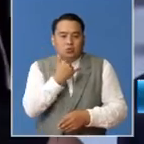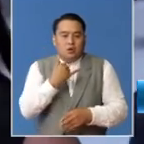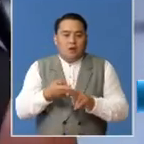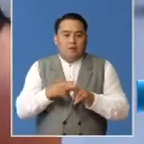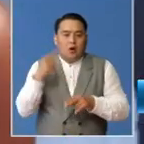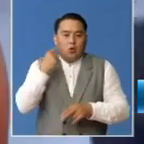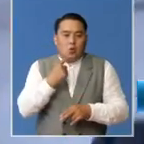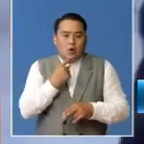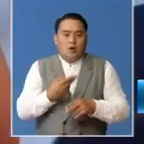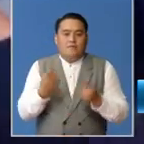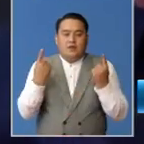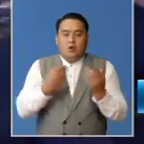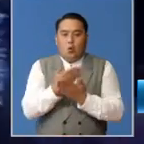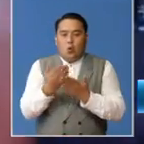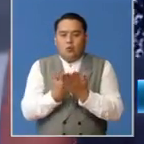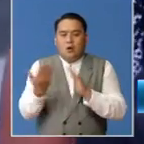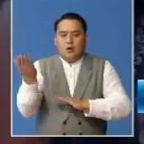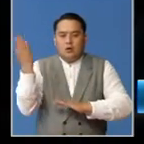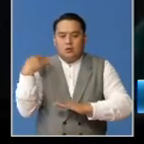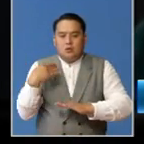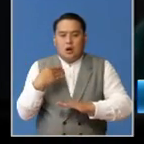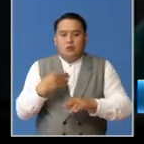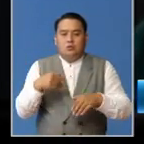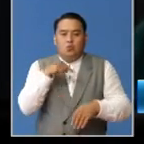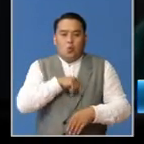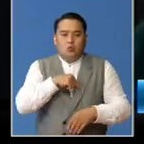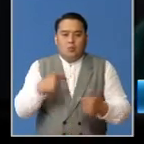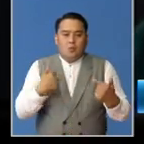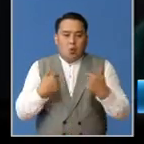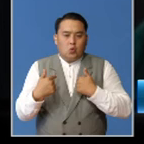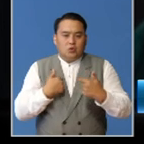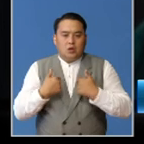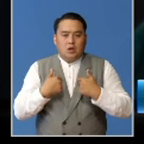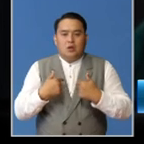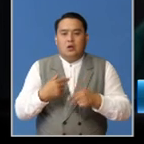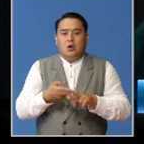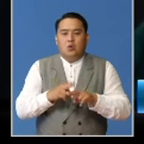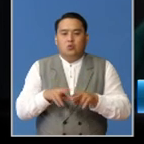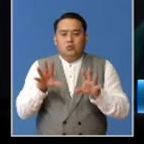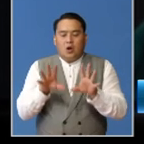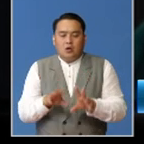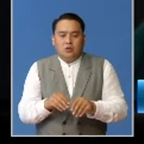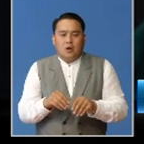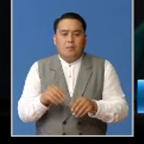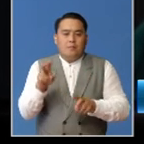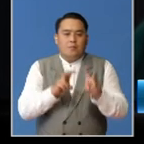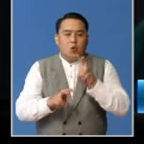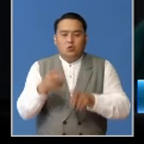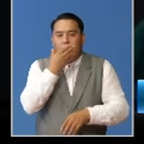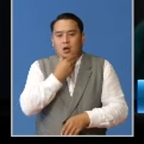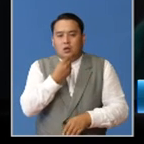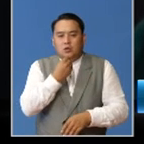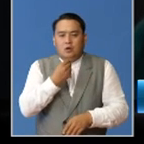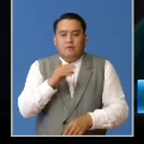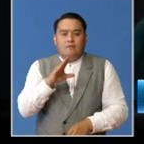и кинокритиков. Великий художник, раненый зверь, терзаемый душевными муками и одиночеством, находящий утешение в бесконечном поиске красоты.